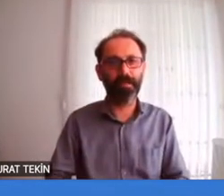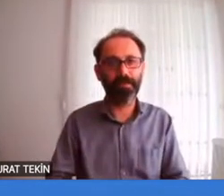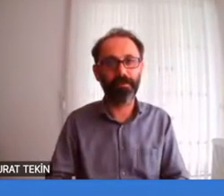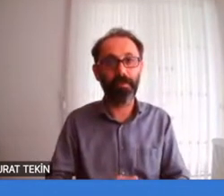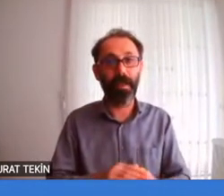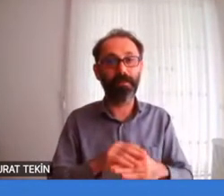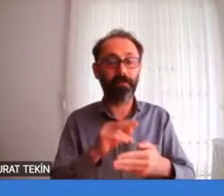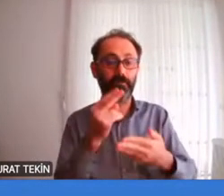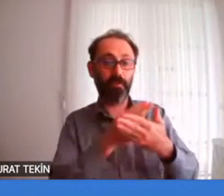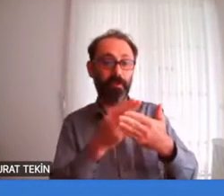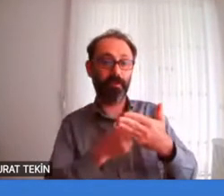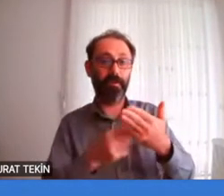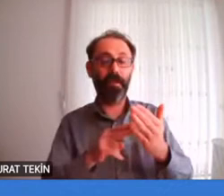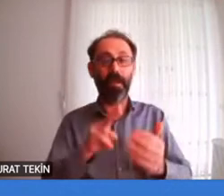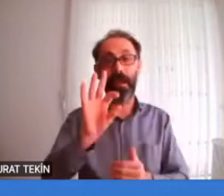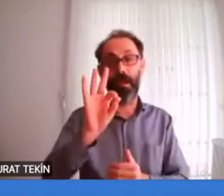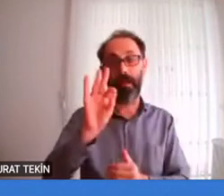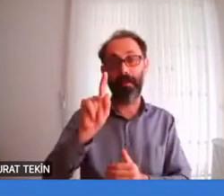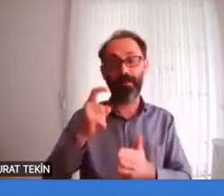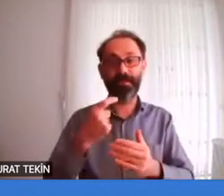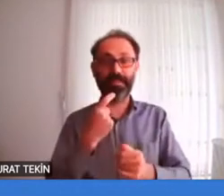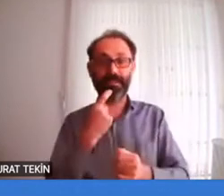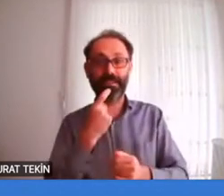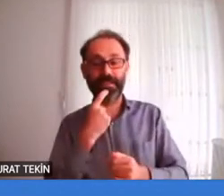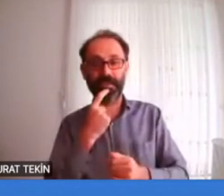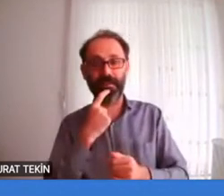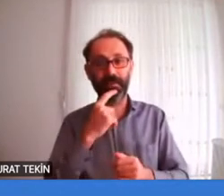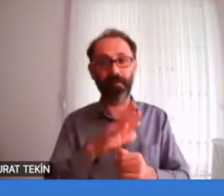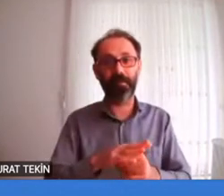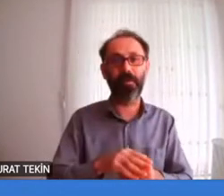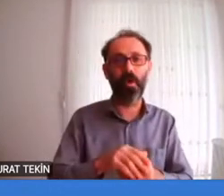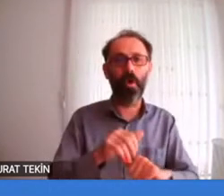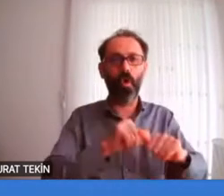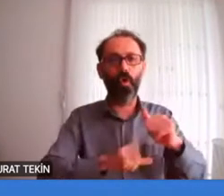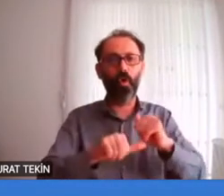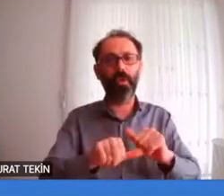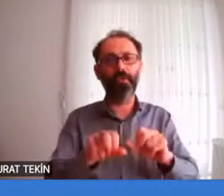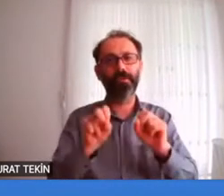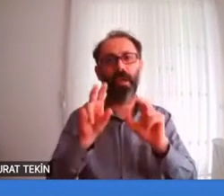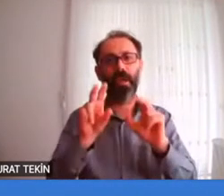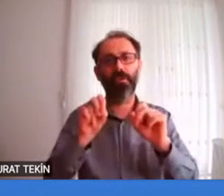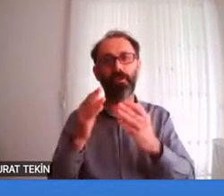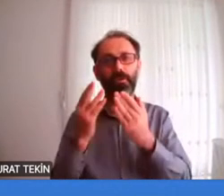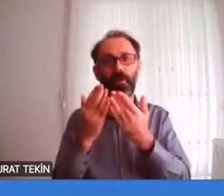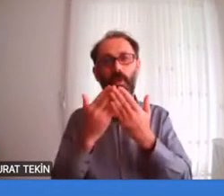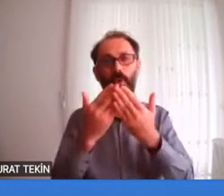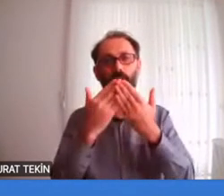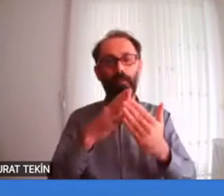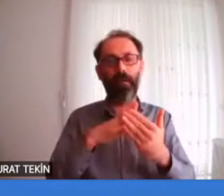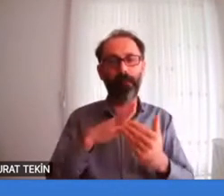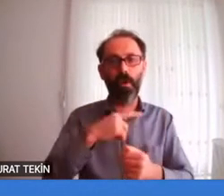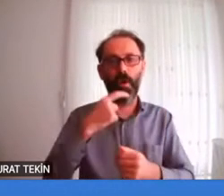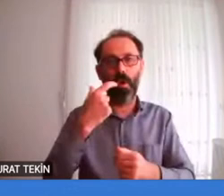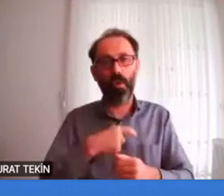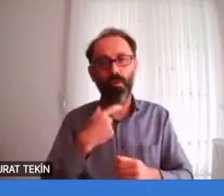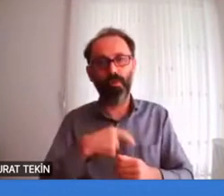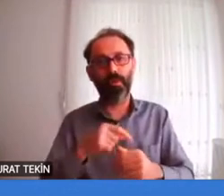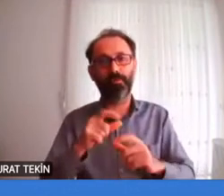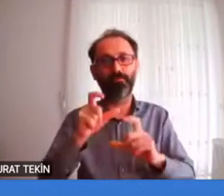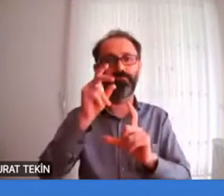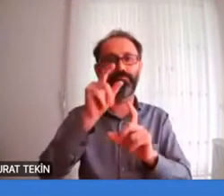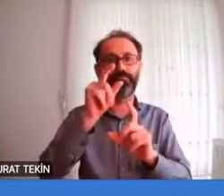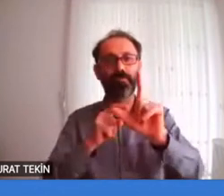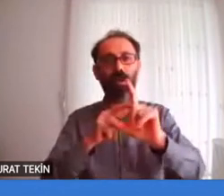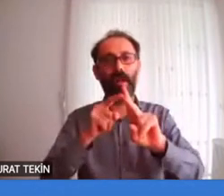yaşındayım. Karaman Bey Mehmet Bey Üniversitesi'nde 2. sınıf antrenörlük bölümü okuyorum. Ama şu an özel öğrenci olarak Süleyman Demirel Üniversitesi'nde